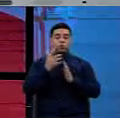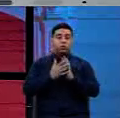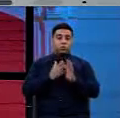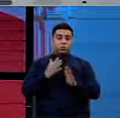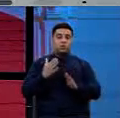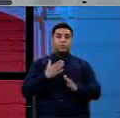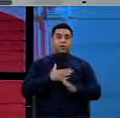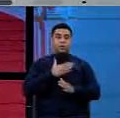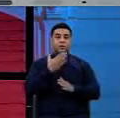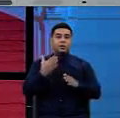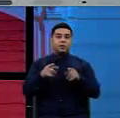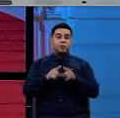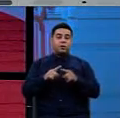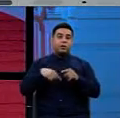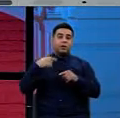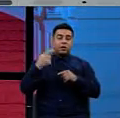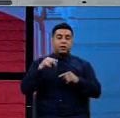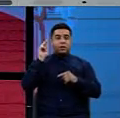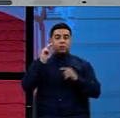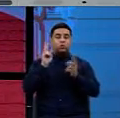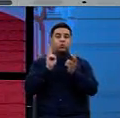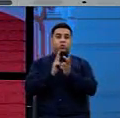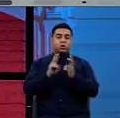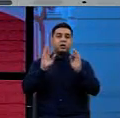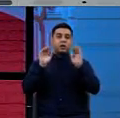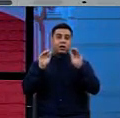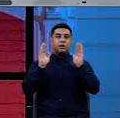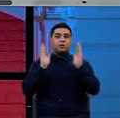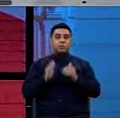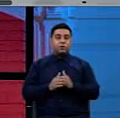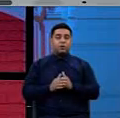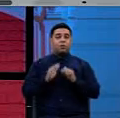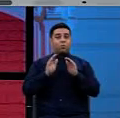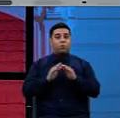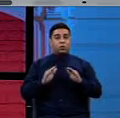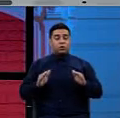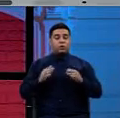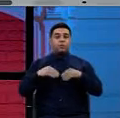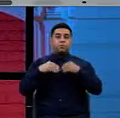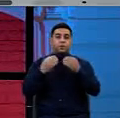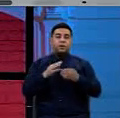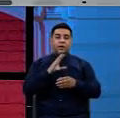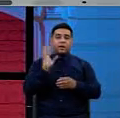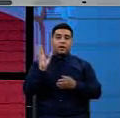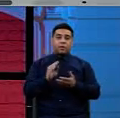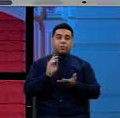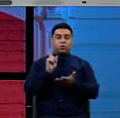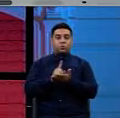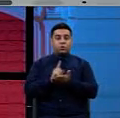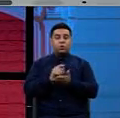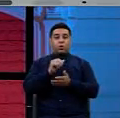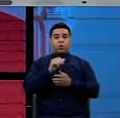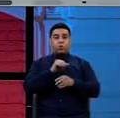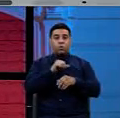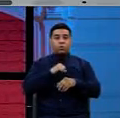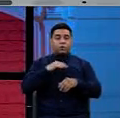bo'lsa, men sizlar bilan keyingi darsda uchrashguncha xayrlashib qolaman. Bolajonlar, berilayotgan topshiriqlarni